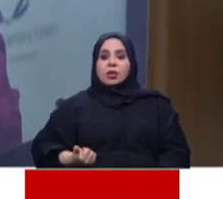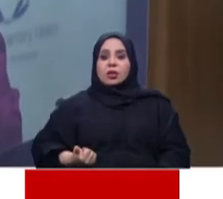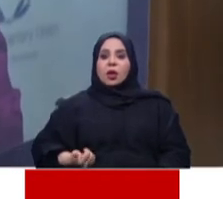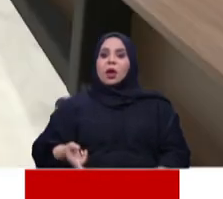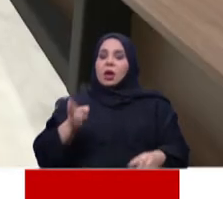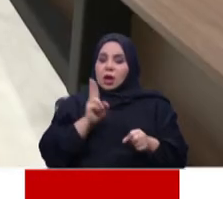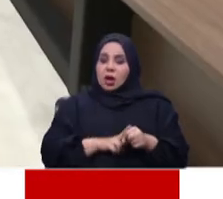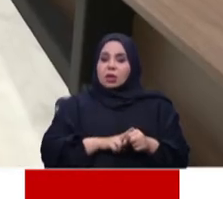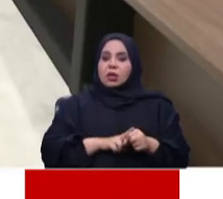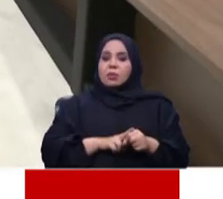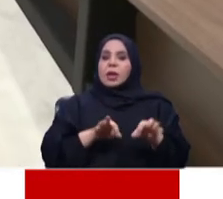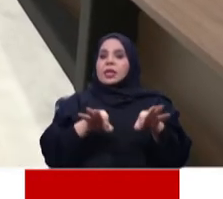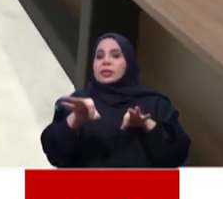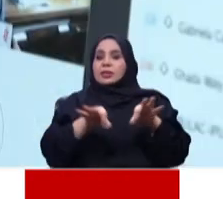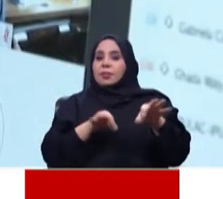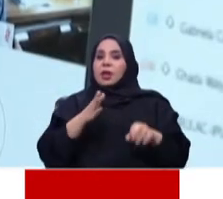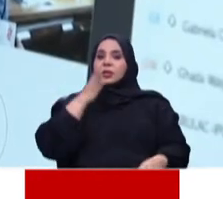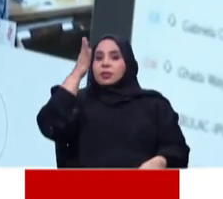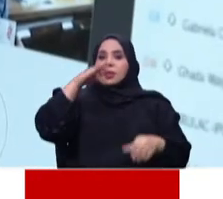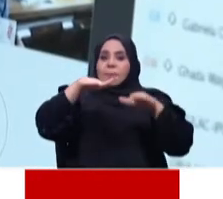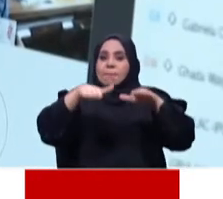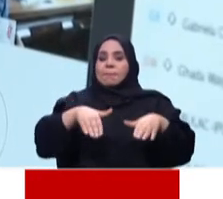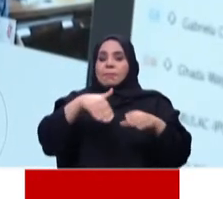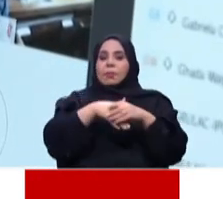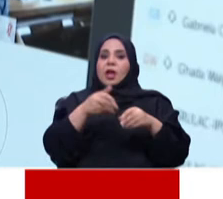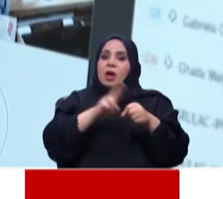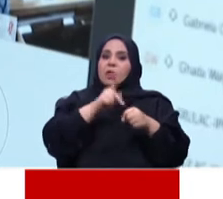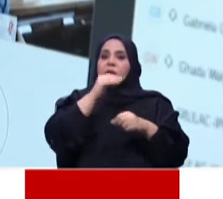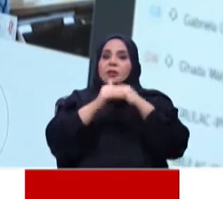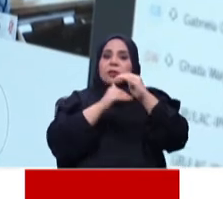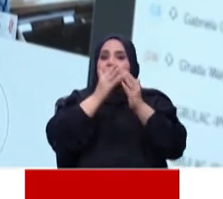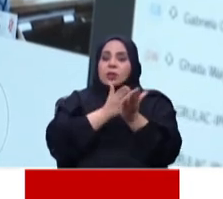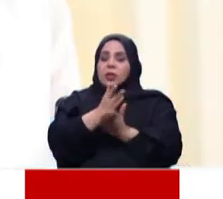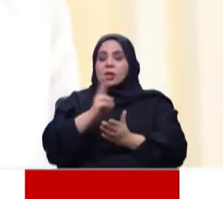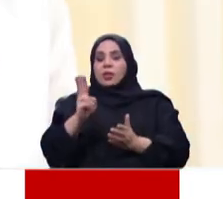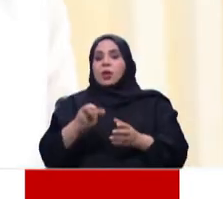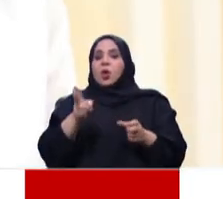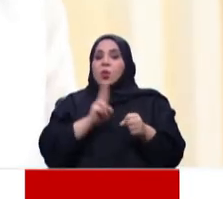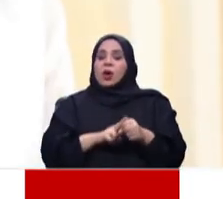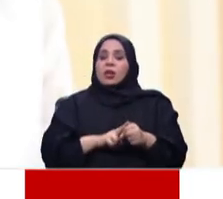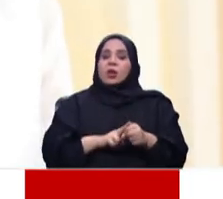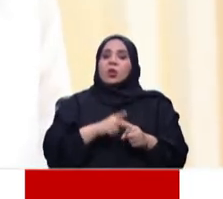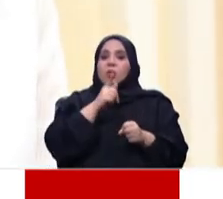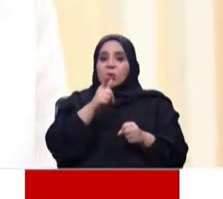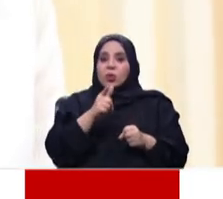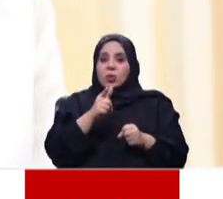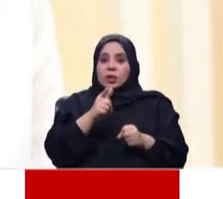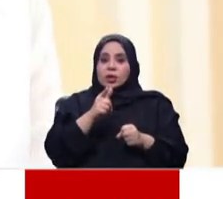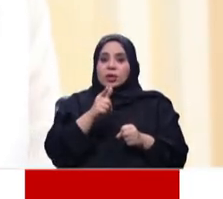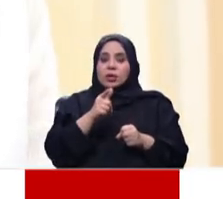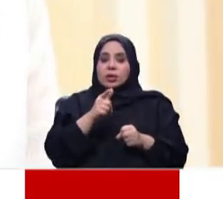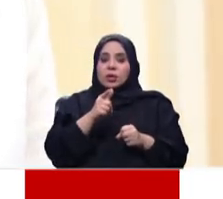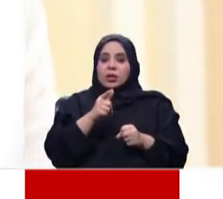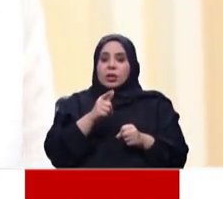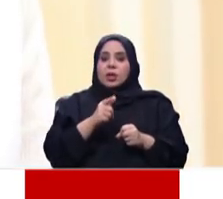خلال تجربتها البرلمانية وما تشهده من تطورات كبيرة في هذا المجال. أمانة نرجع الفضل في هذا الأمر